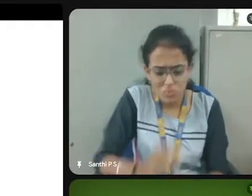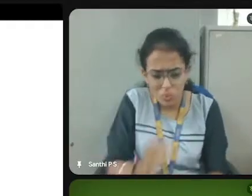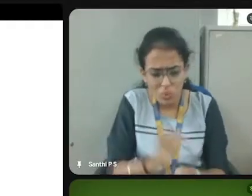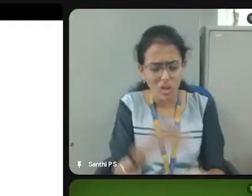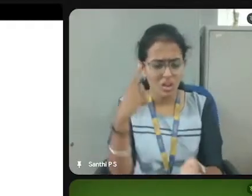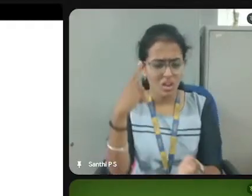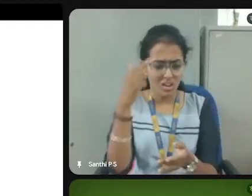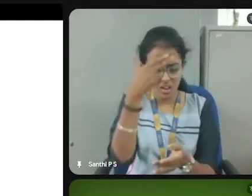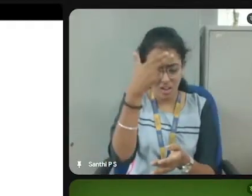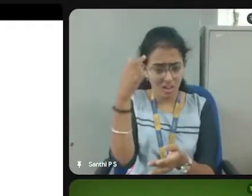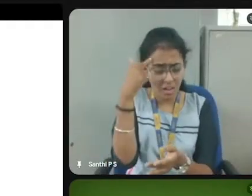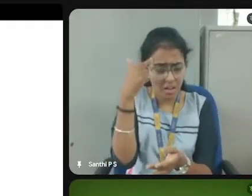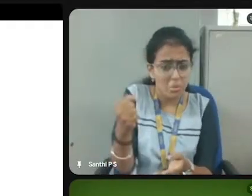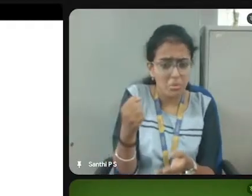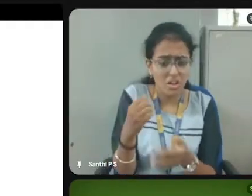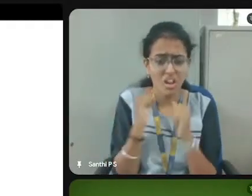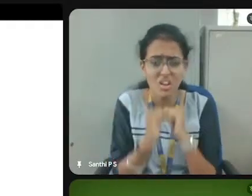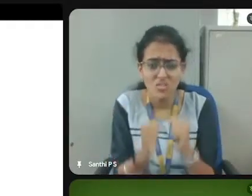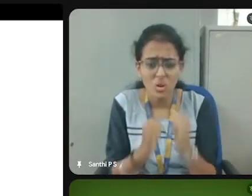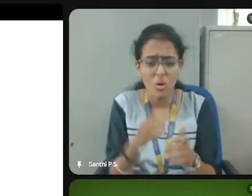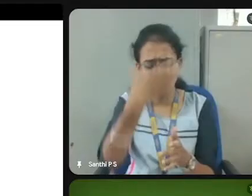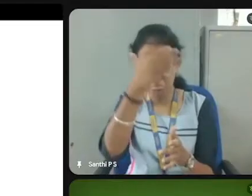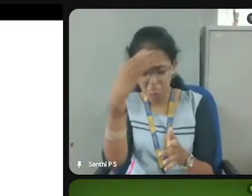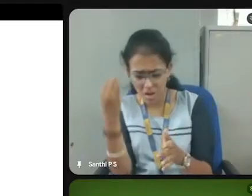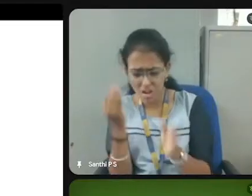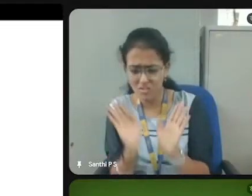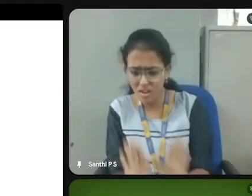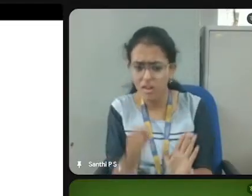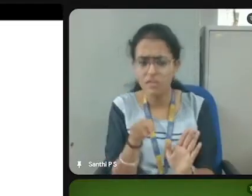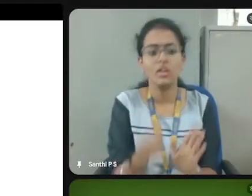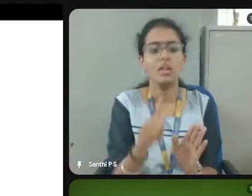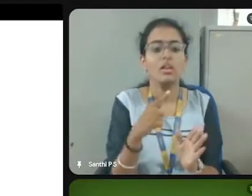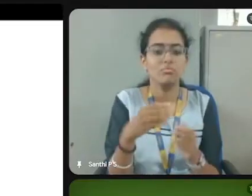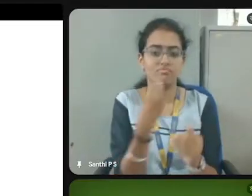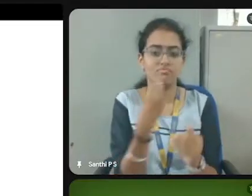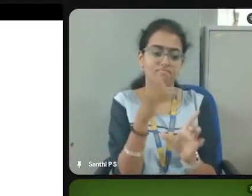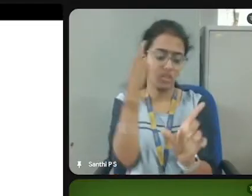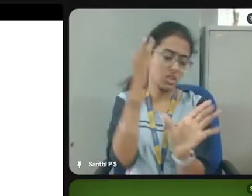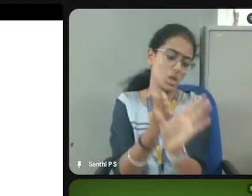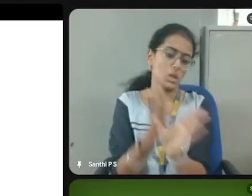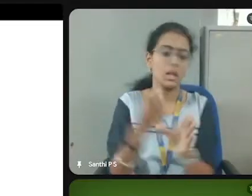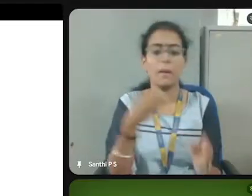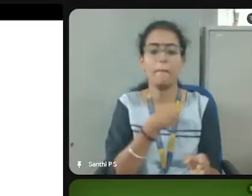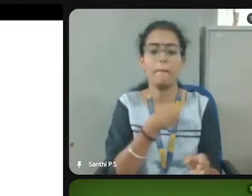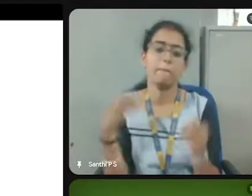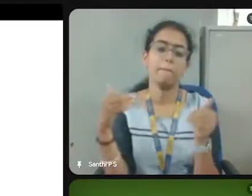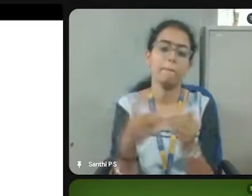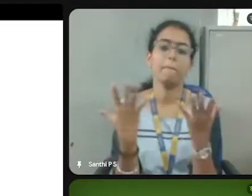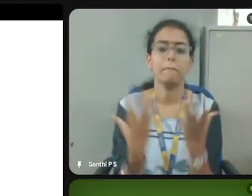കുട്ടിക്ക് എന്തൊക്കെ ബുദ്ധിമുട്ടുകൾ, ഈ ഒരു രീതിയിൽ ഓർമ്മക്കുറവോ അങ്ങനെ എന്തെങ്കിലും ബുദ്ധിമുട്ടുകൾ ഉണ്ട് എന്നുണ്ടെങ്കിൽ കൺസൾട്ടേഷൻ ആവശ്യമാണ്.